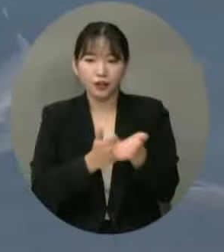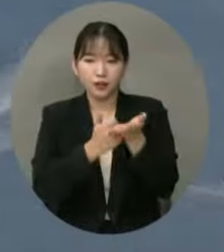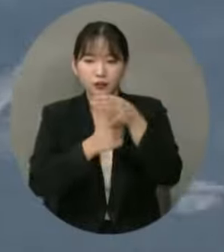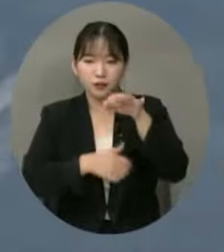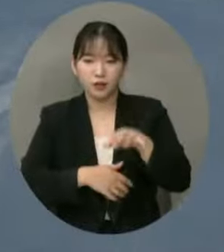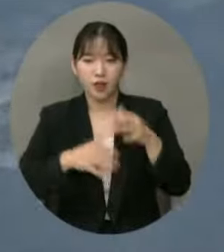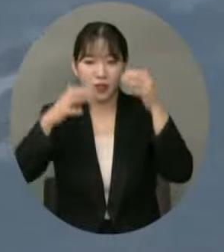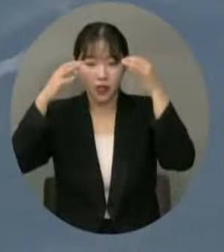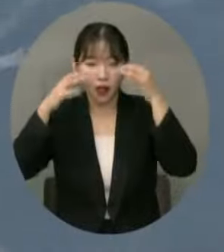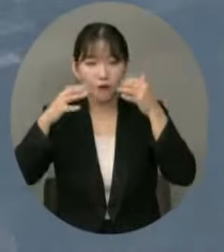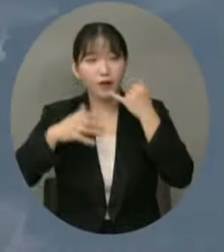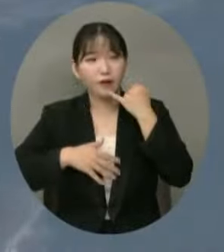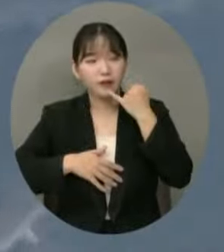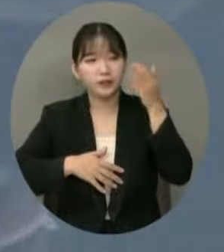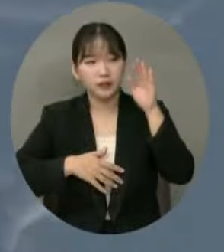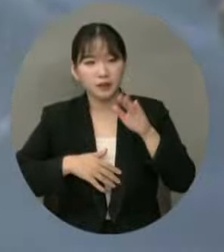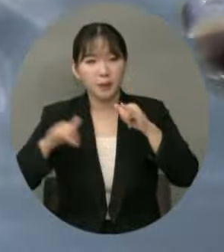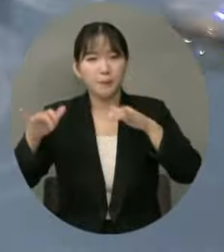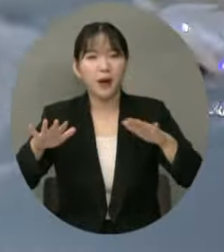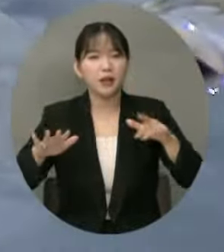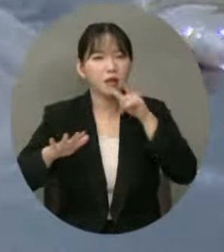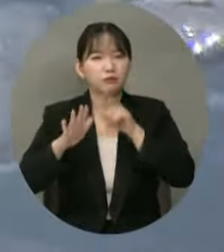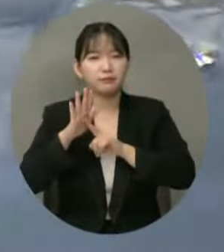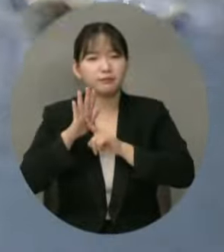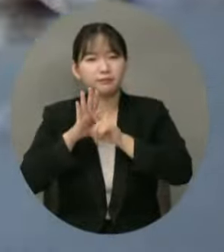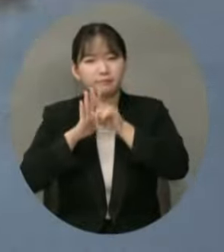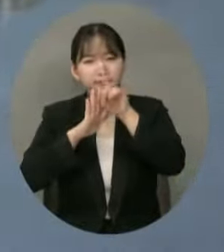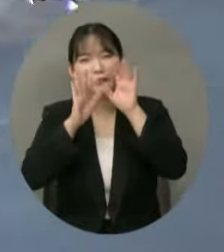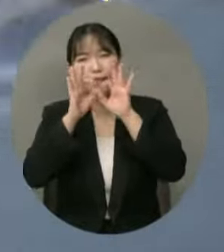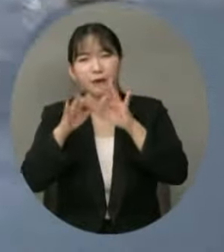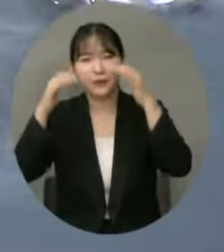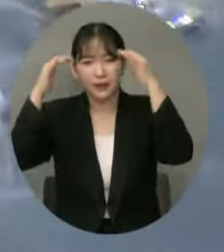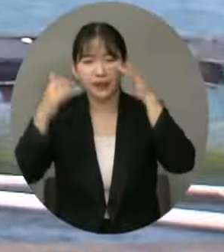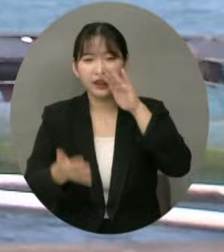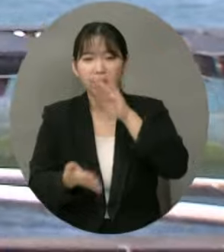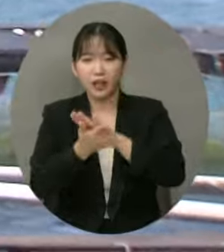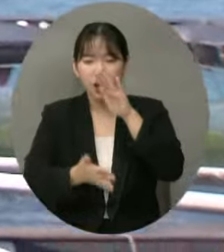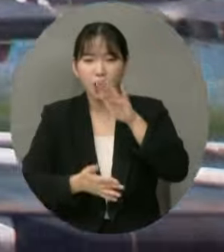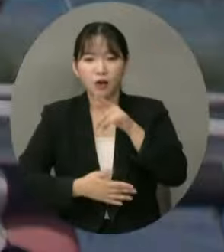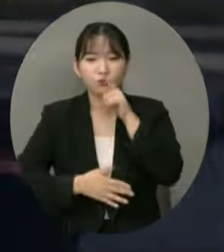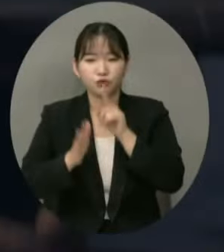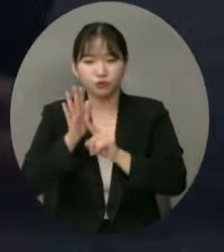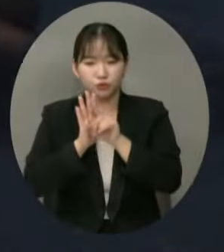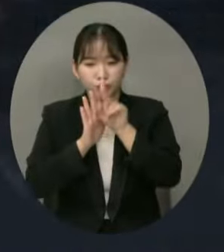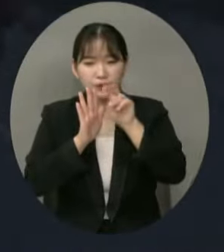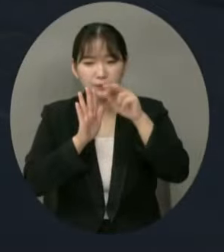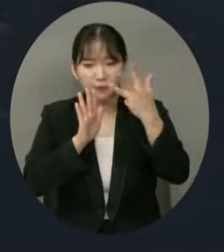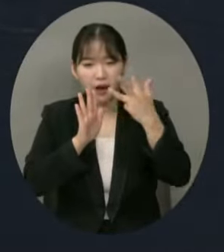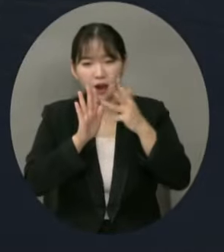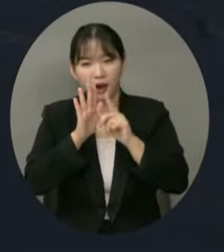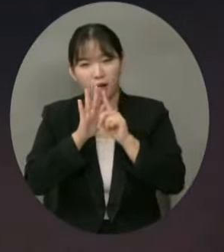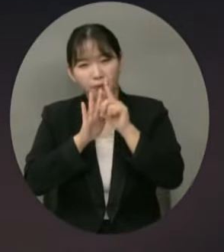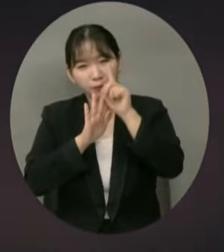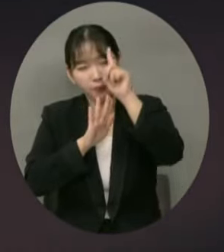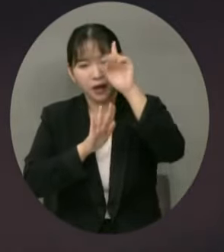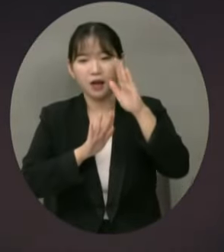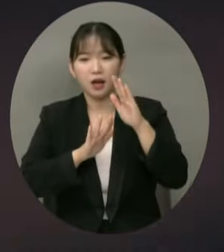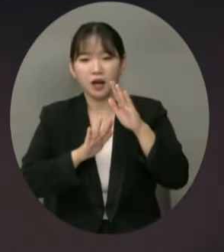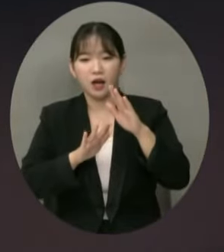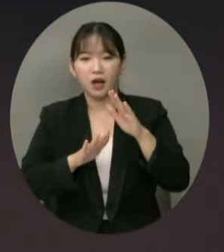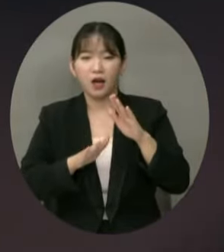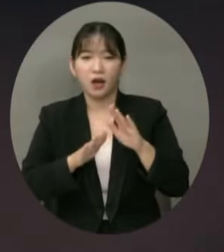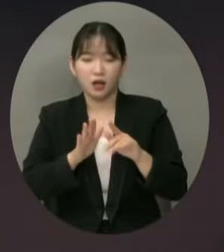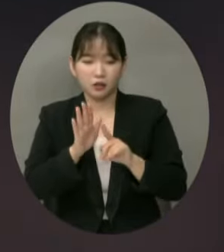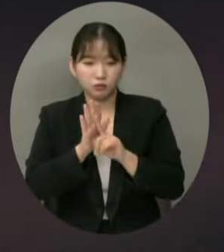숭어지렁이 수온은 여전히 식지 않고 있습니다 수온이 28도 밑으로 떨어지지 않는 고수온